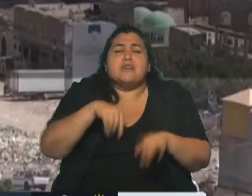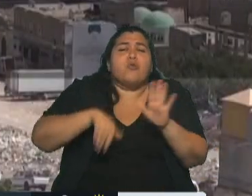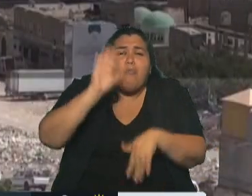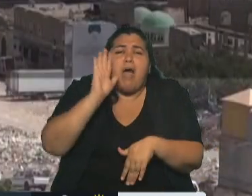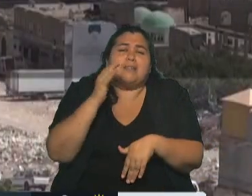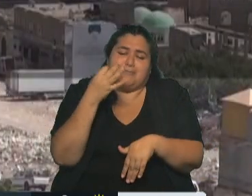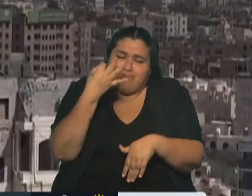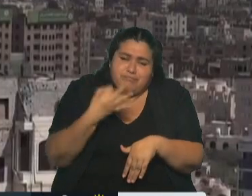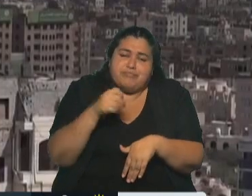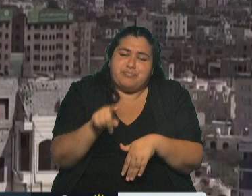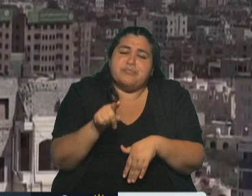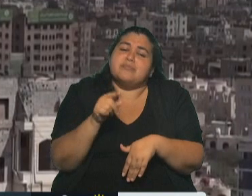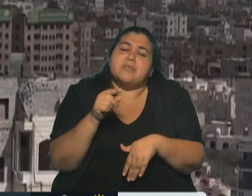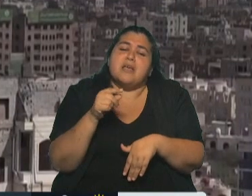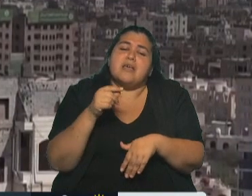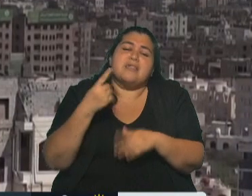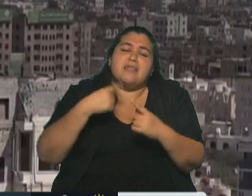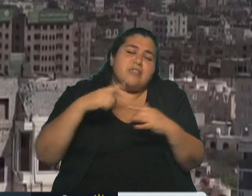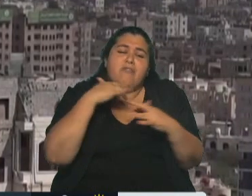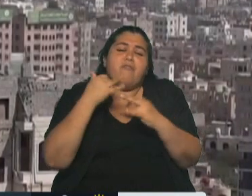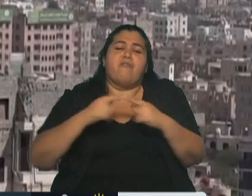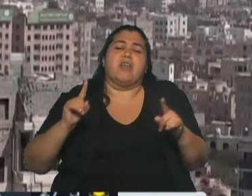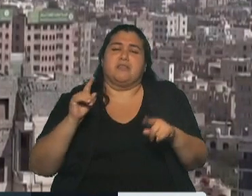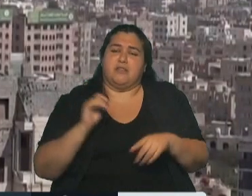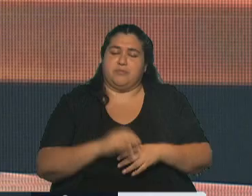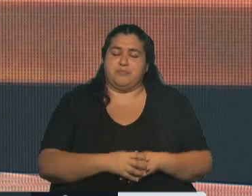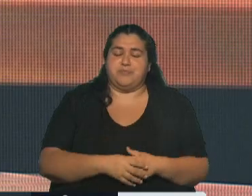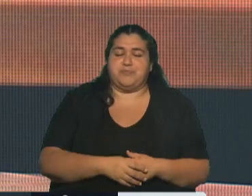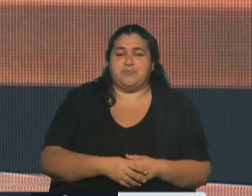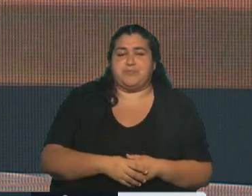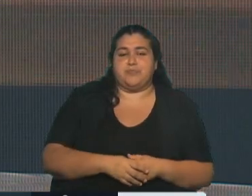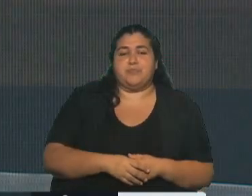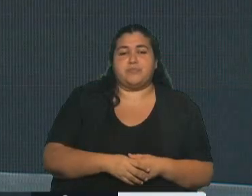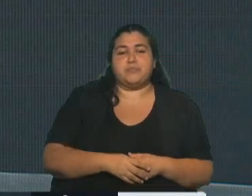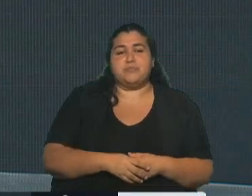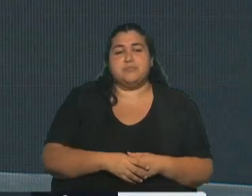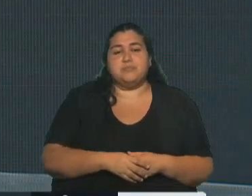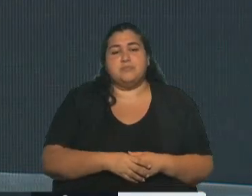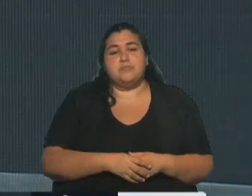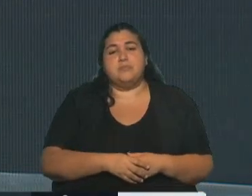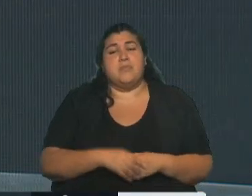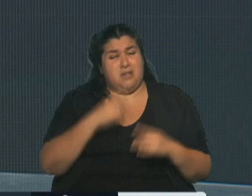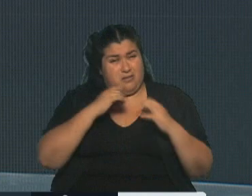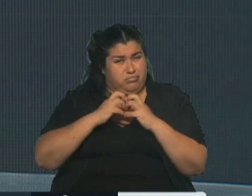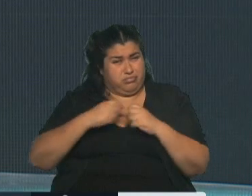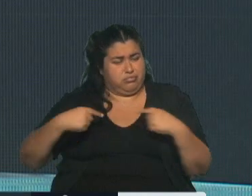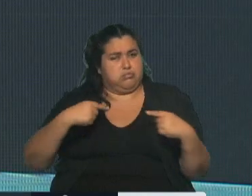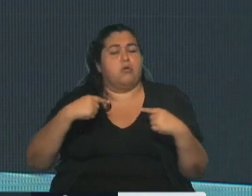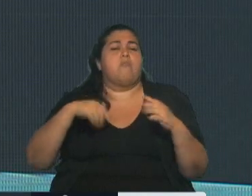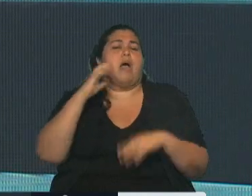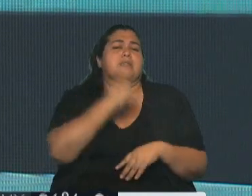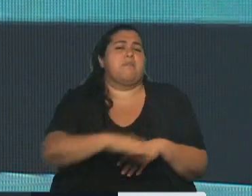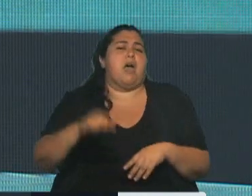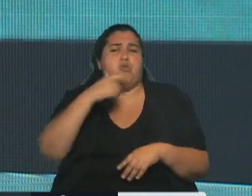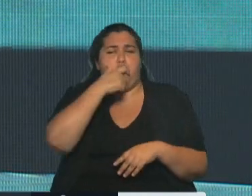المنافذ لدخول الغذاء والدواء للإخوة الفلسطينيين. Bueno, una escalada del conflicto en el Mar Rojo que